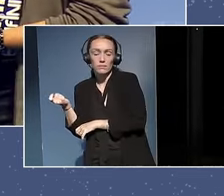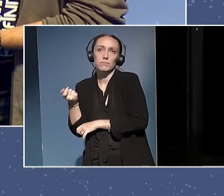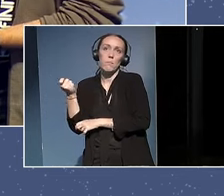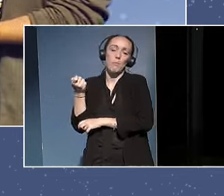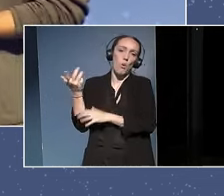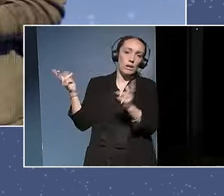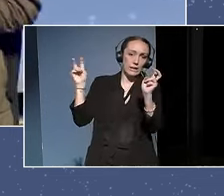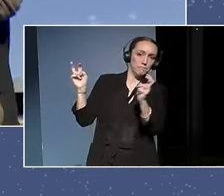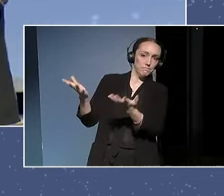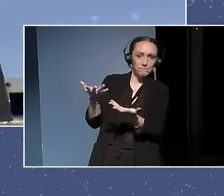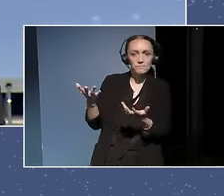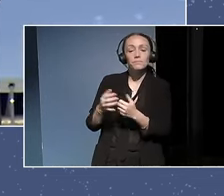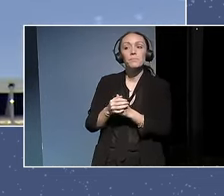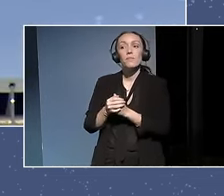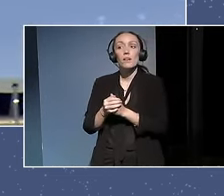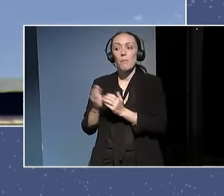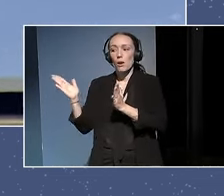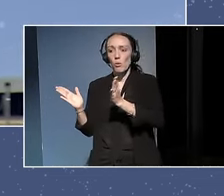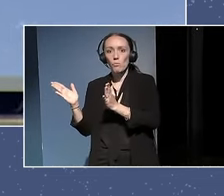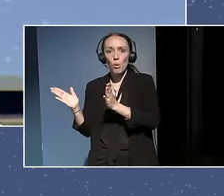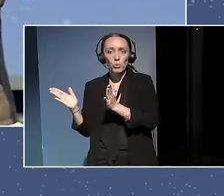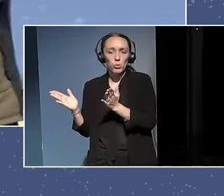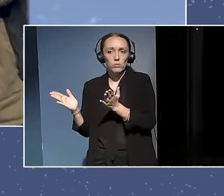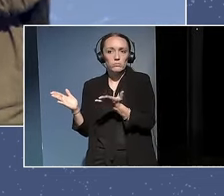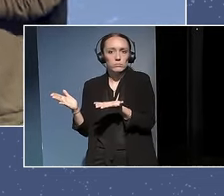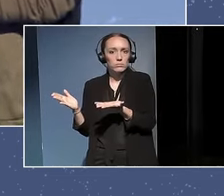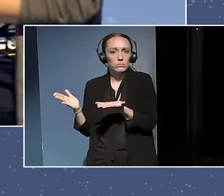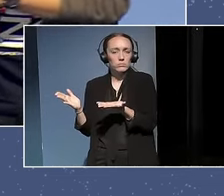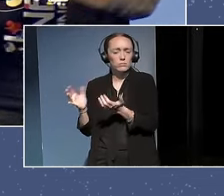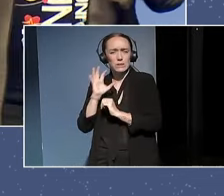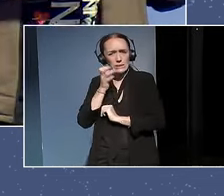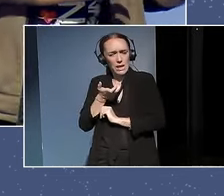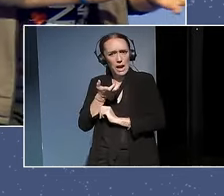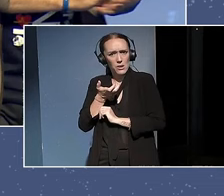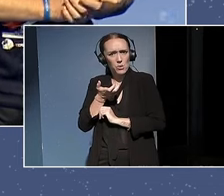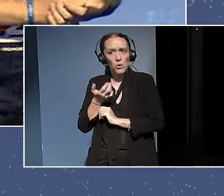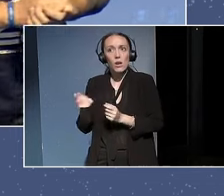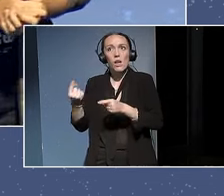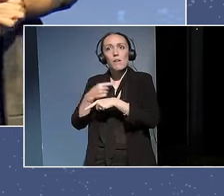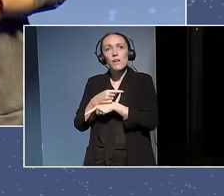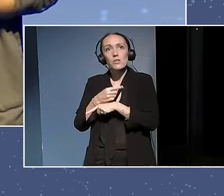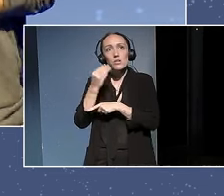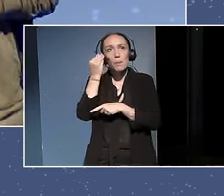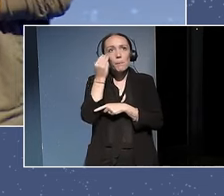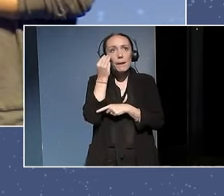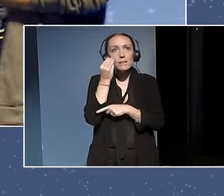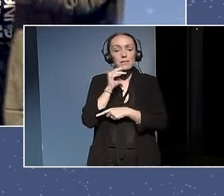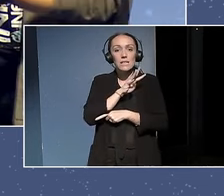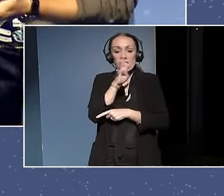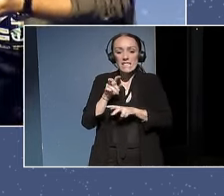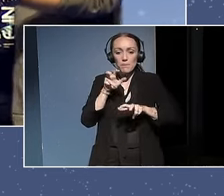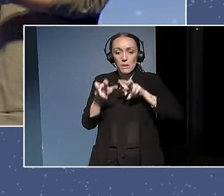ovviamente però già prendendo lo spinosauro e cambiandogli completamente quello che è il